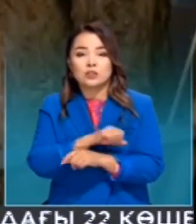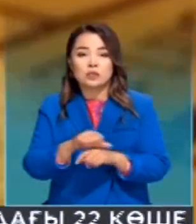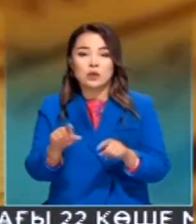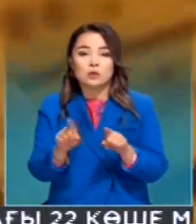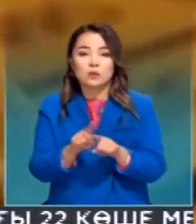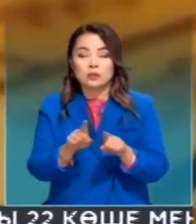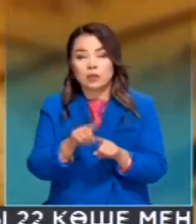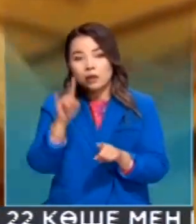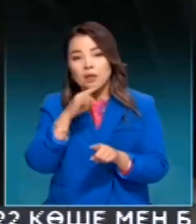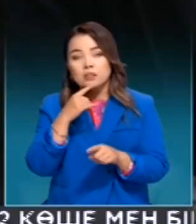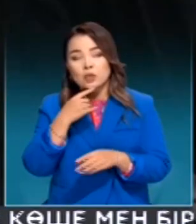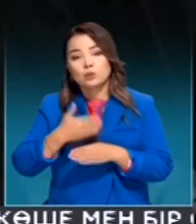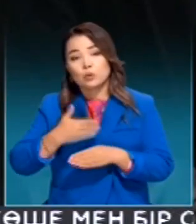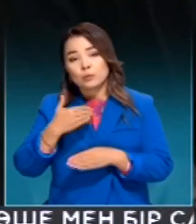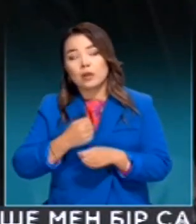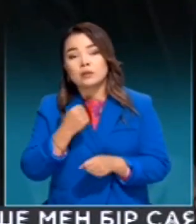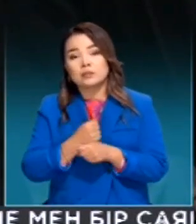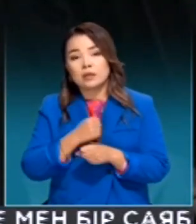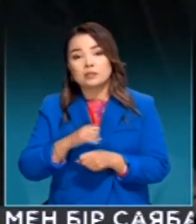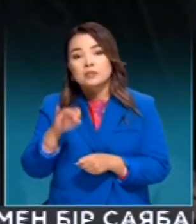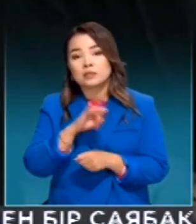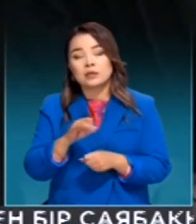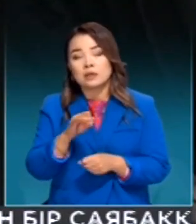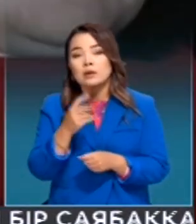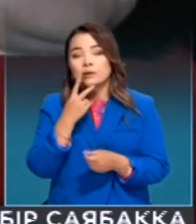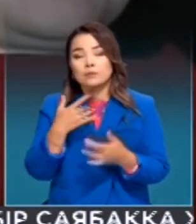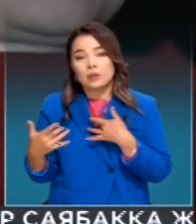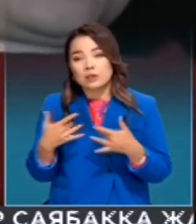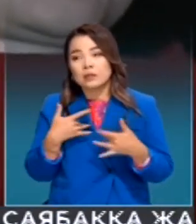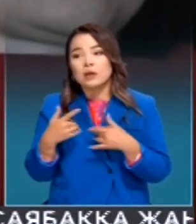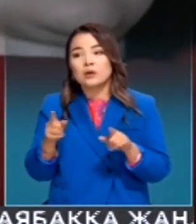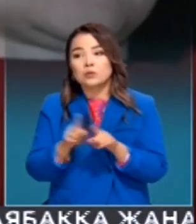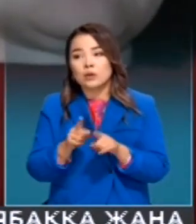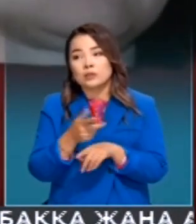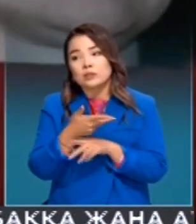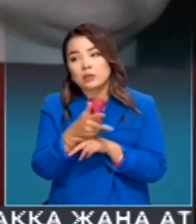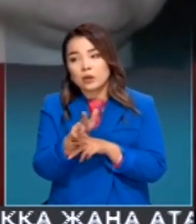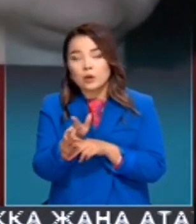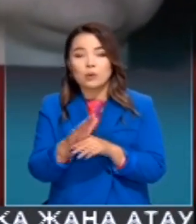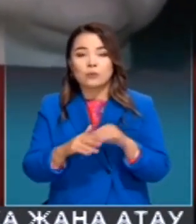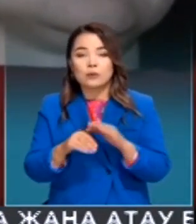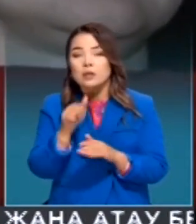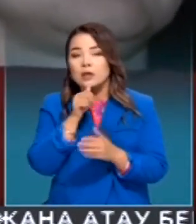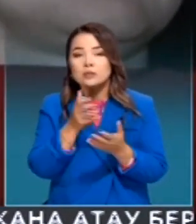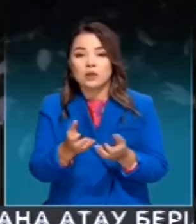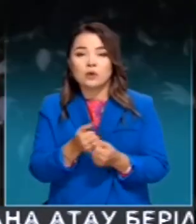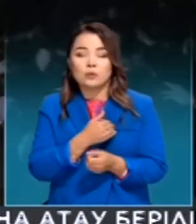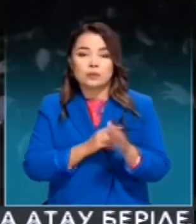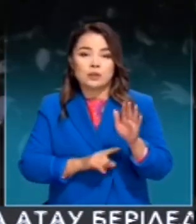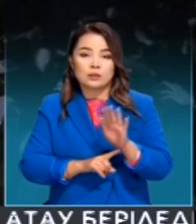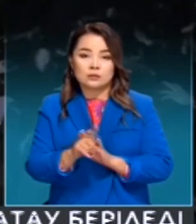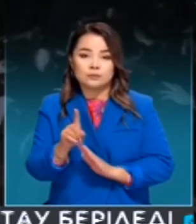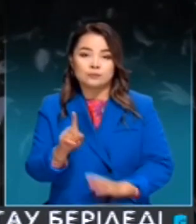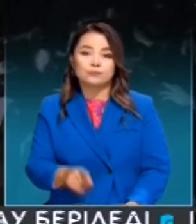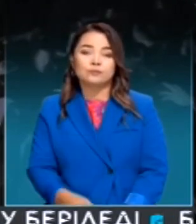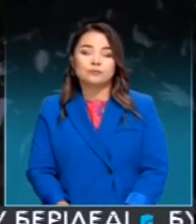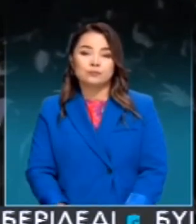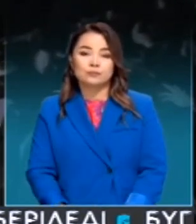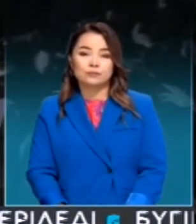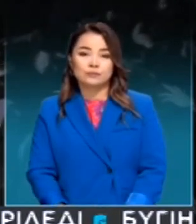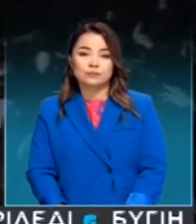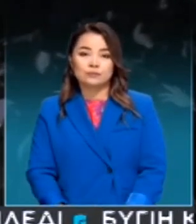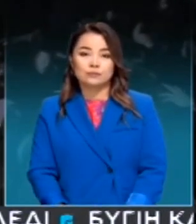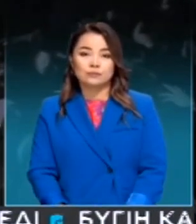туындыларды қазақ тіліне дубляждау және тарихи драмасында жанрлар дағы туындыларды түсіруді қолға алмақ. Нұрсұлтан Тілектес, Бауыржан Сәлмеке, ұлттық